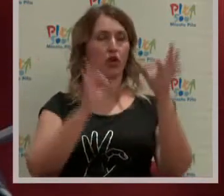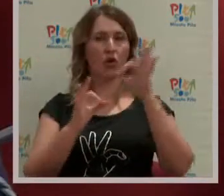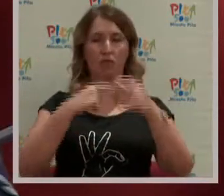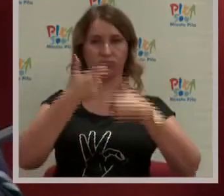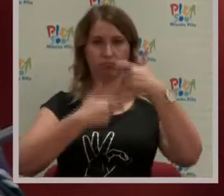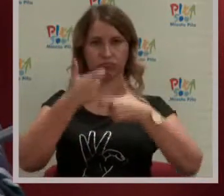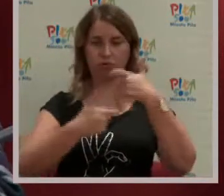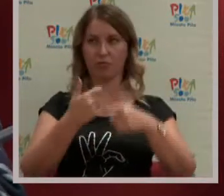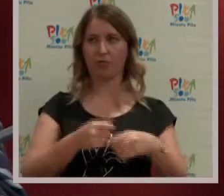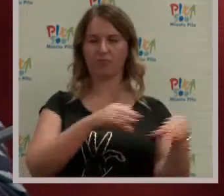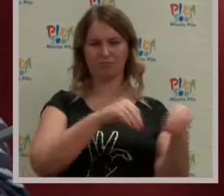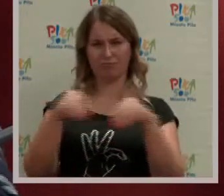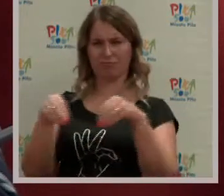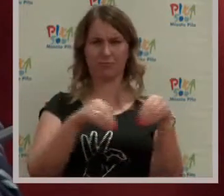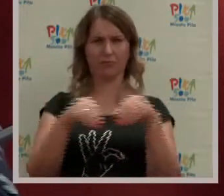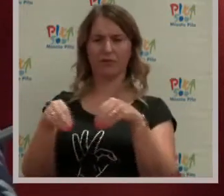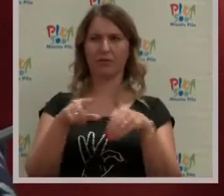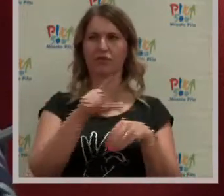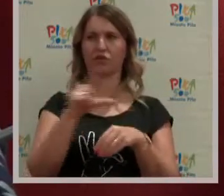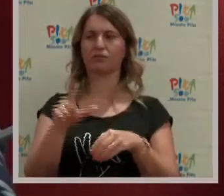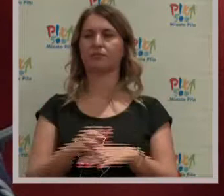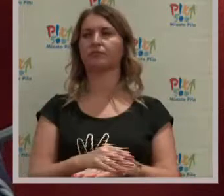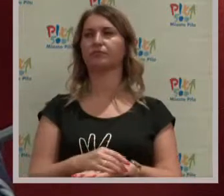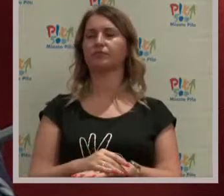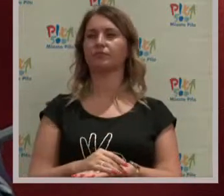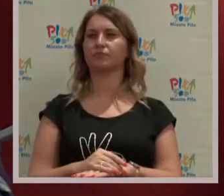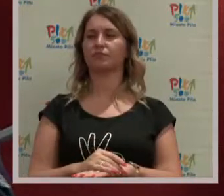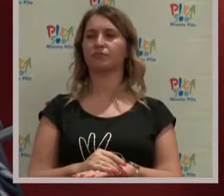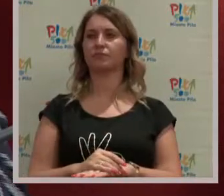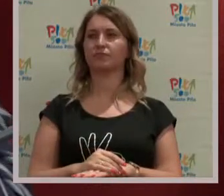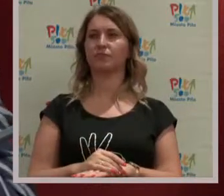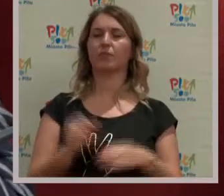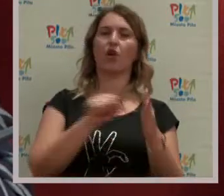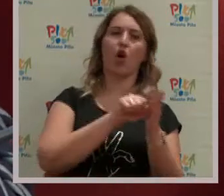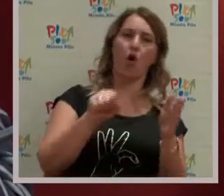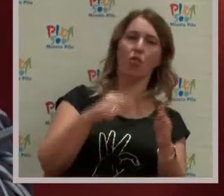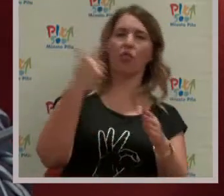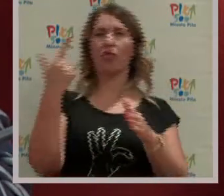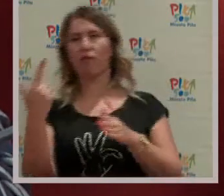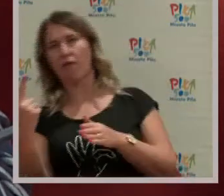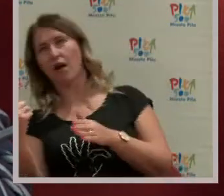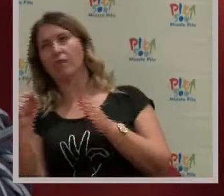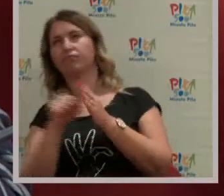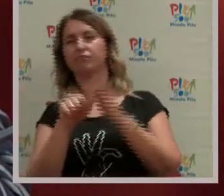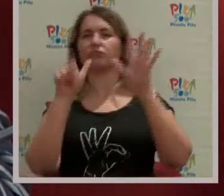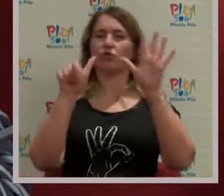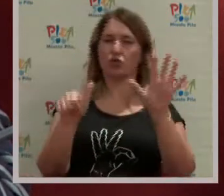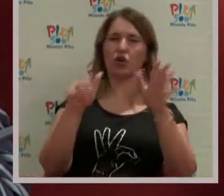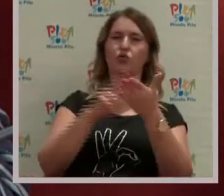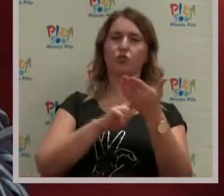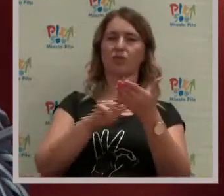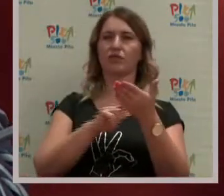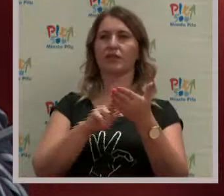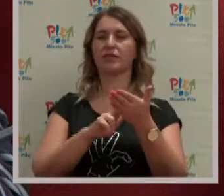przesunęła ten proces w związku z tym o około 2 do 3 miesięcy termin rozpoczęcia tego